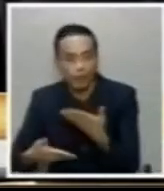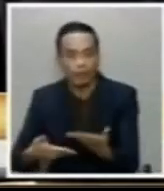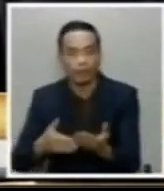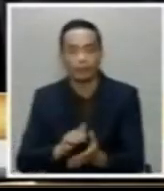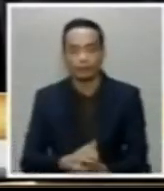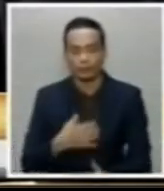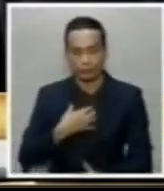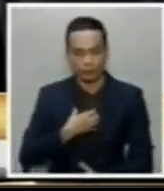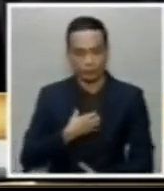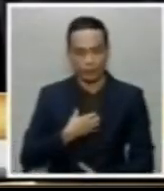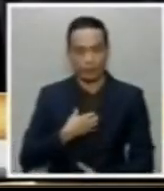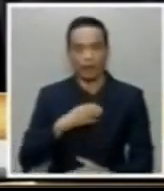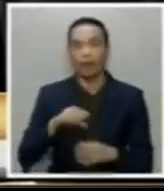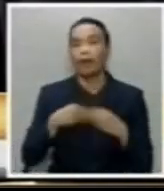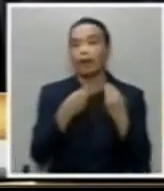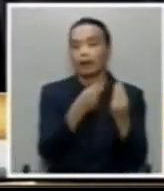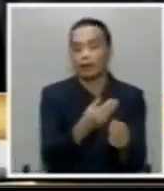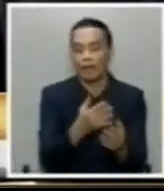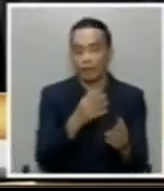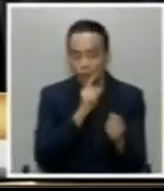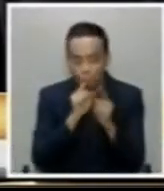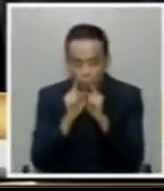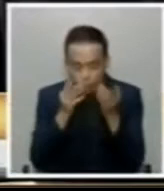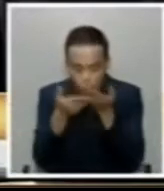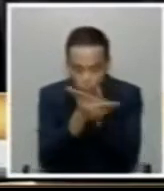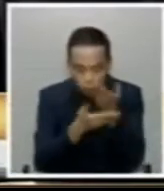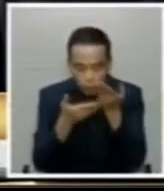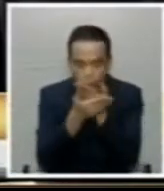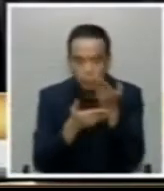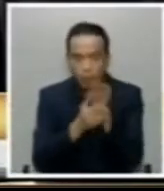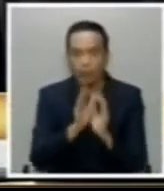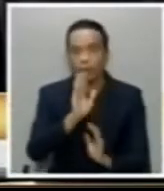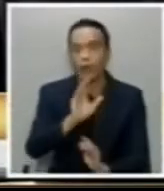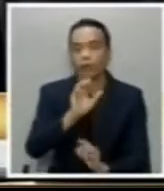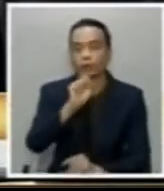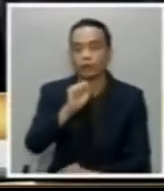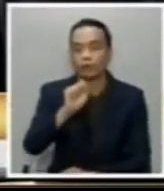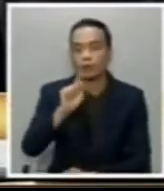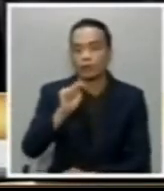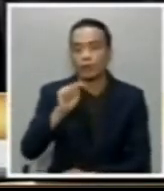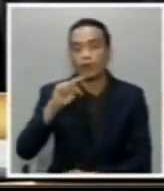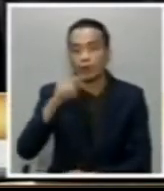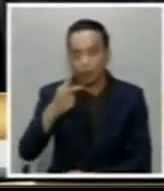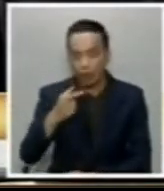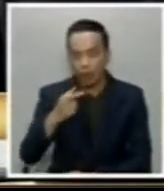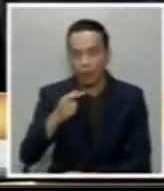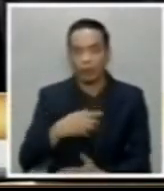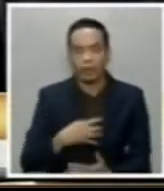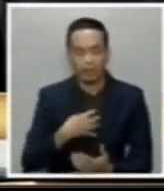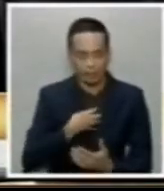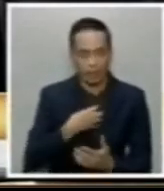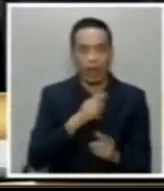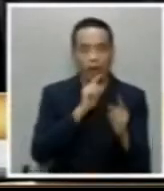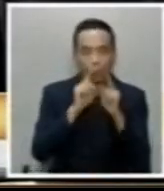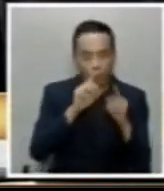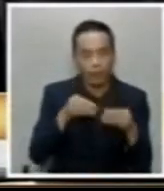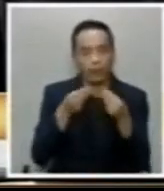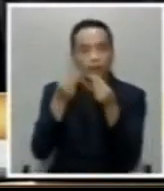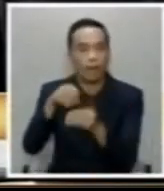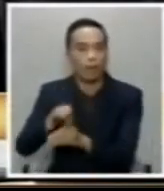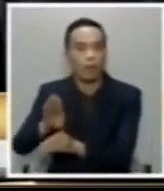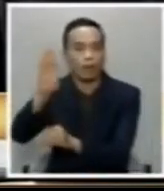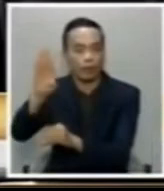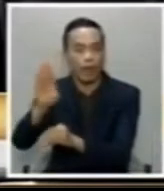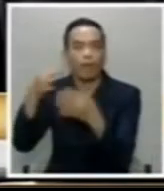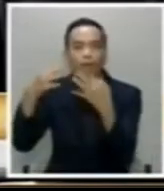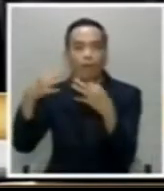ให้ท่านเนี่ยหารือกับสตง.ครับว่าเรื่องของการสอบบัญชีเนี่ยยกให้บริษัทผู้สอบบัญชีอิสระนะ